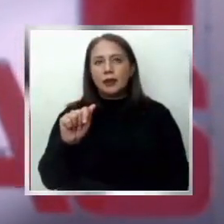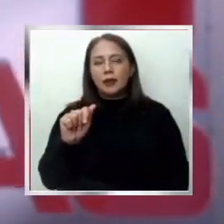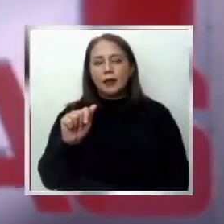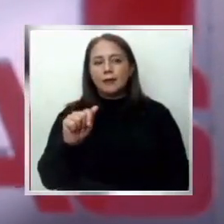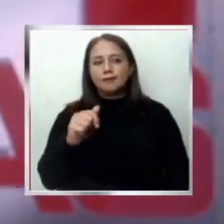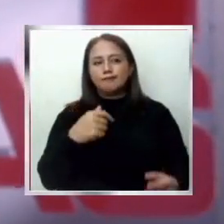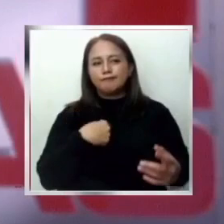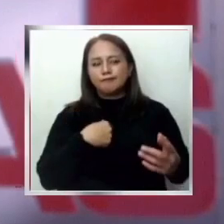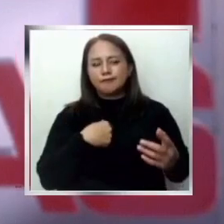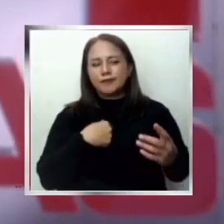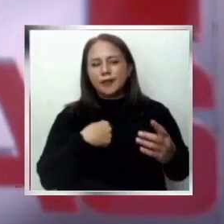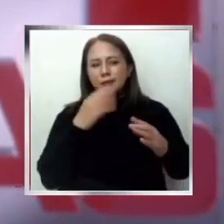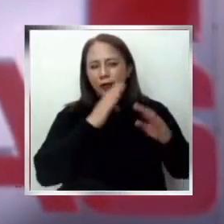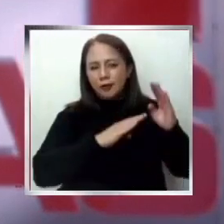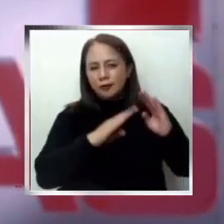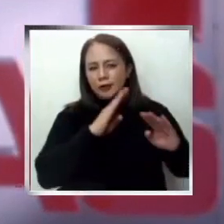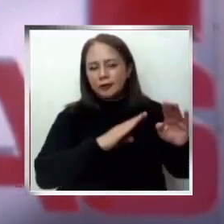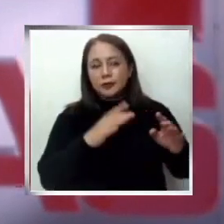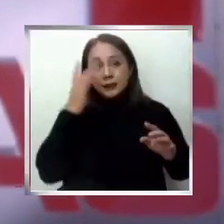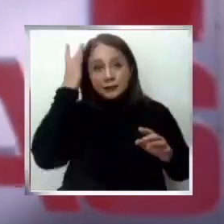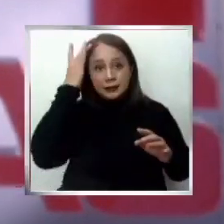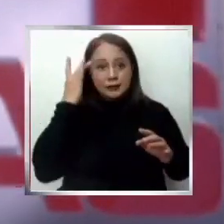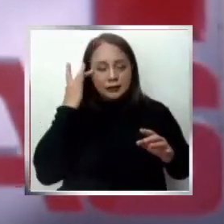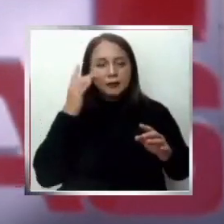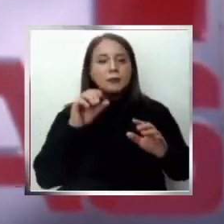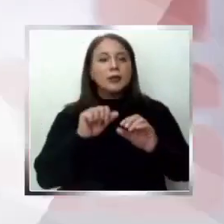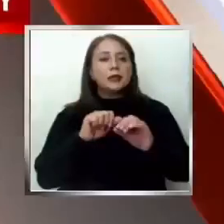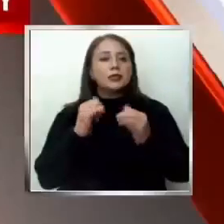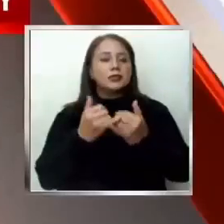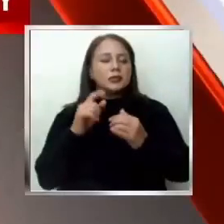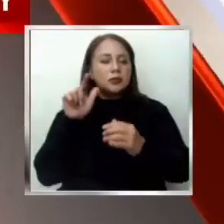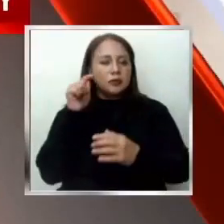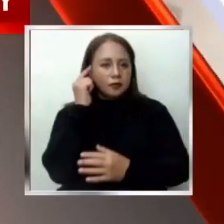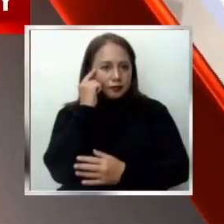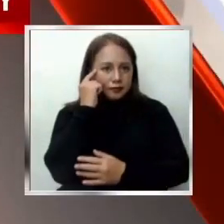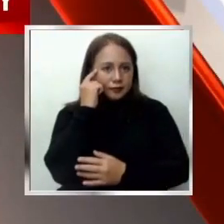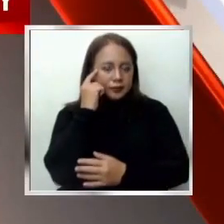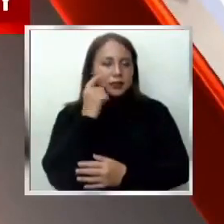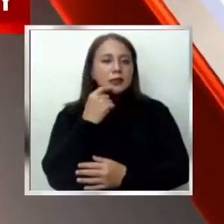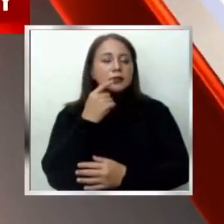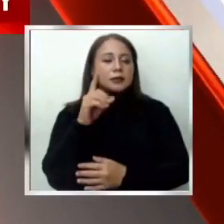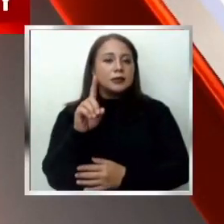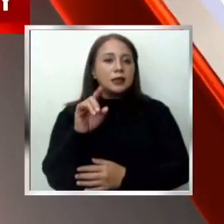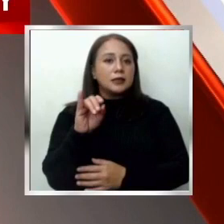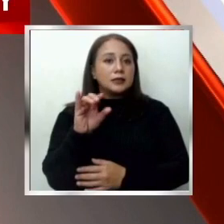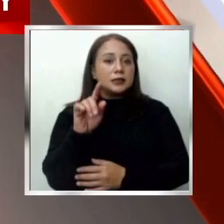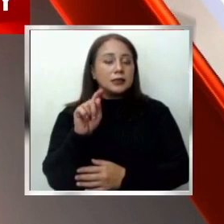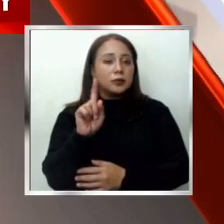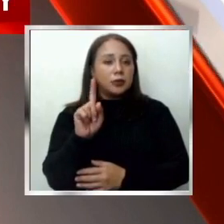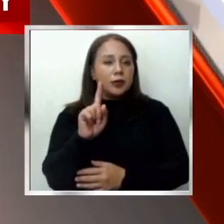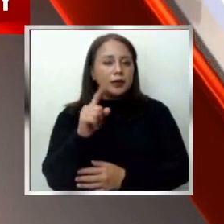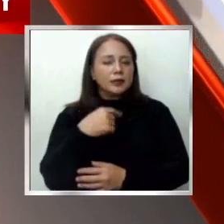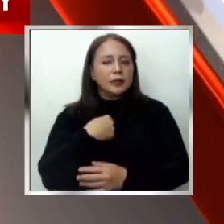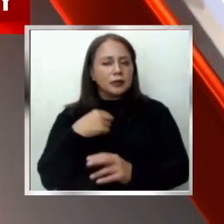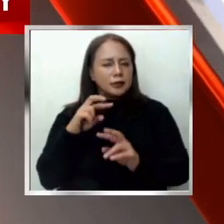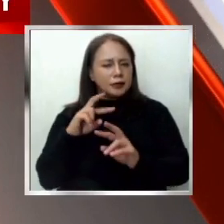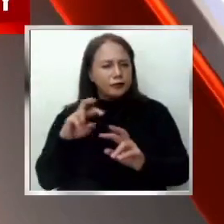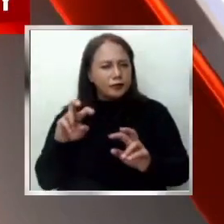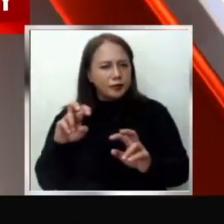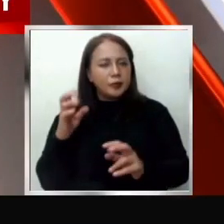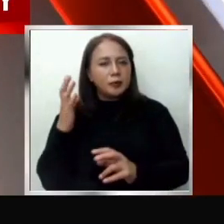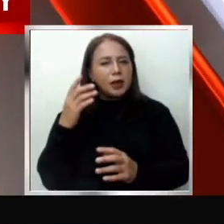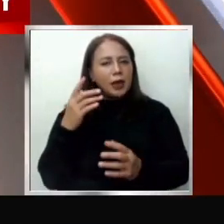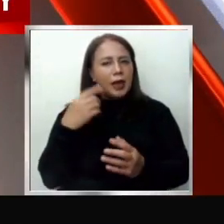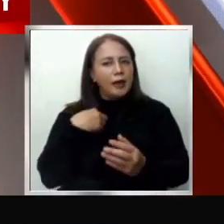mga sensitibong impormasyon ng ilang ahensya ng gobyerno. Ayon po sa DICT, nag-iimbestigas na sila matapos makatanggap